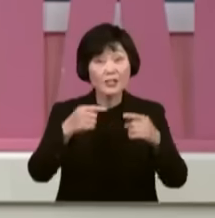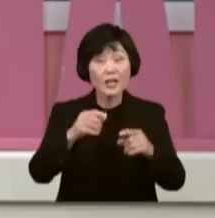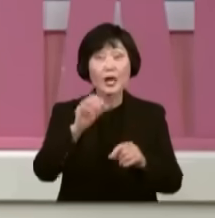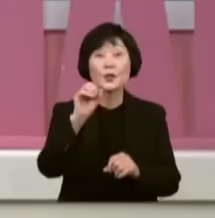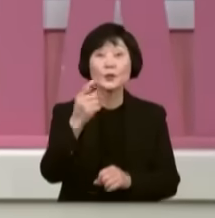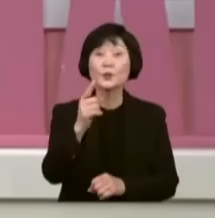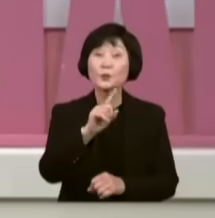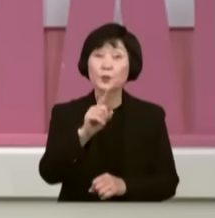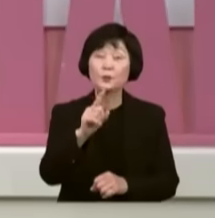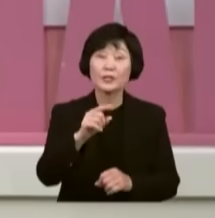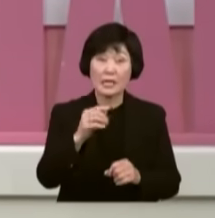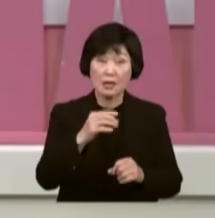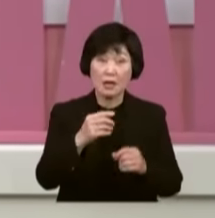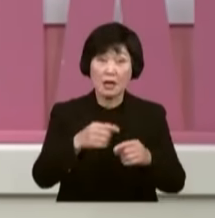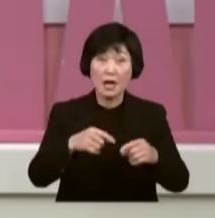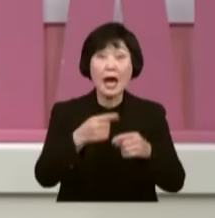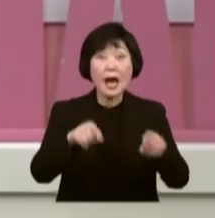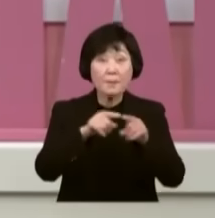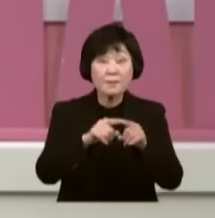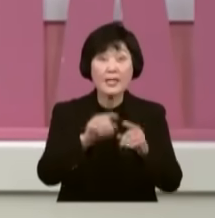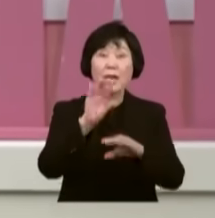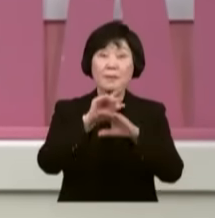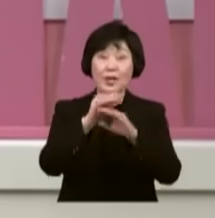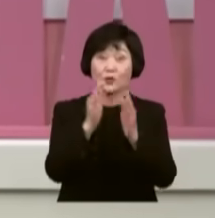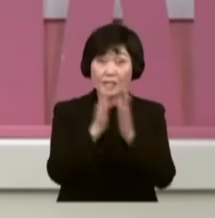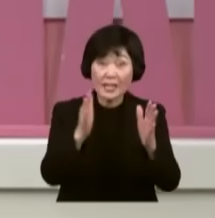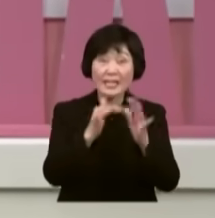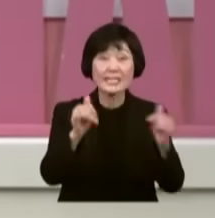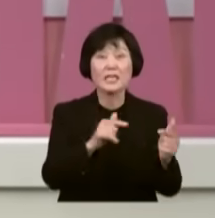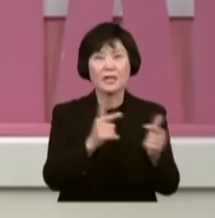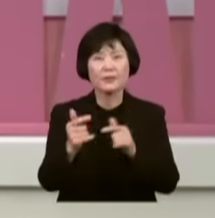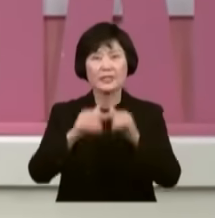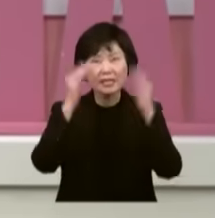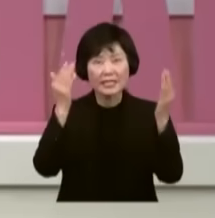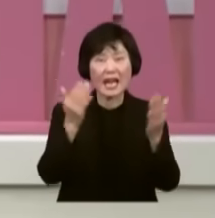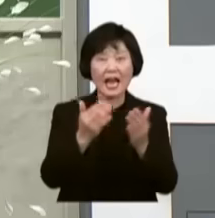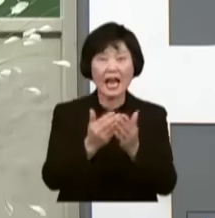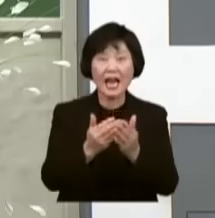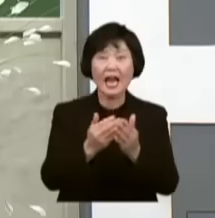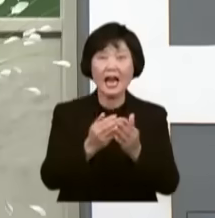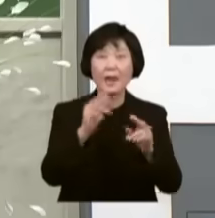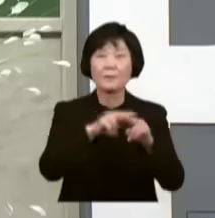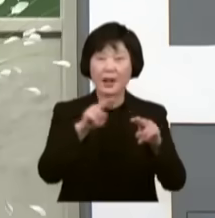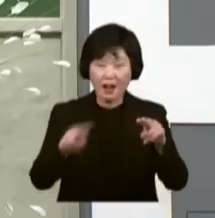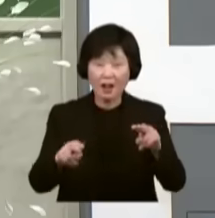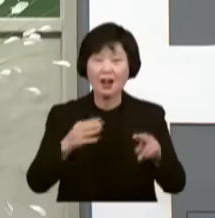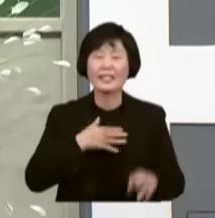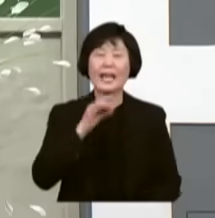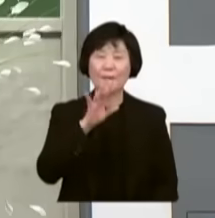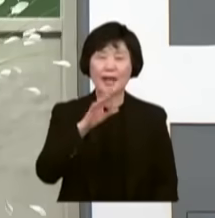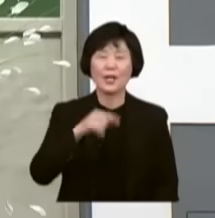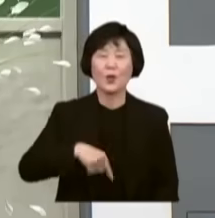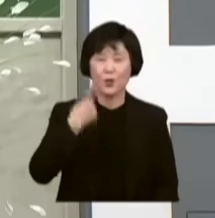다 활동을 안 하고 아, 그래요? 저 혼자 유일하게 이야. 남아있죠. 그러니까 46년 6년. 되셨어요, 그죠? 46년. 40